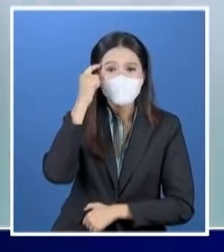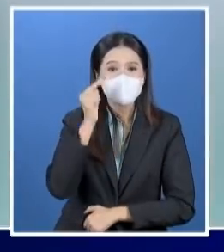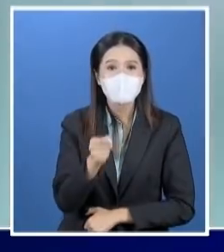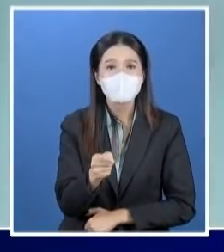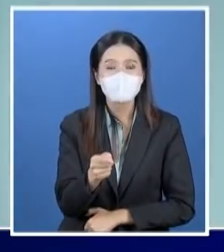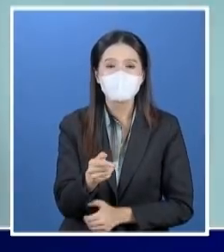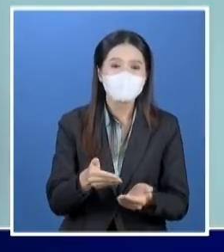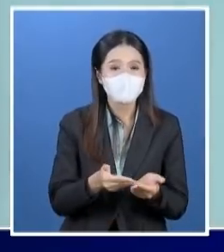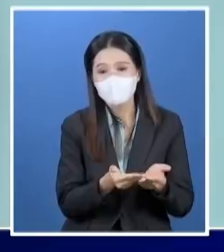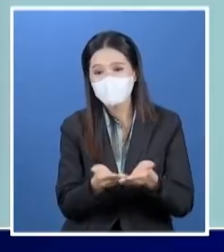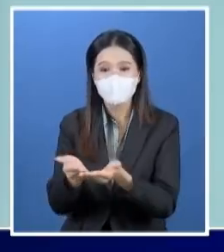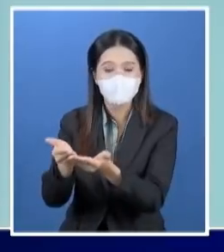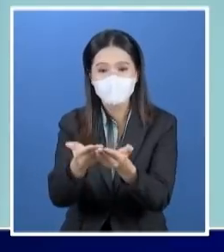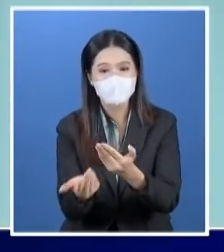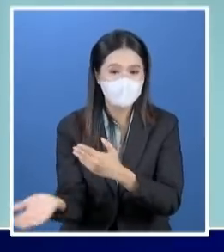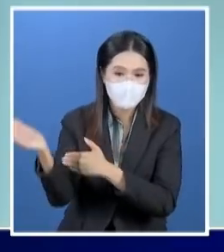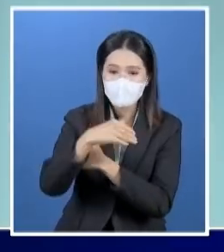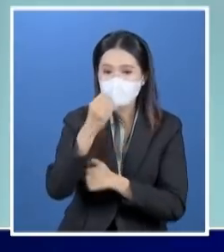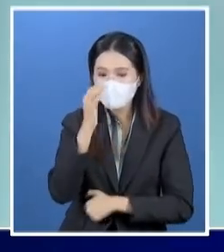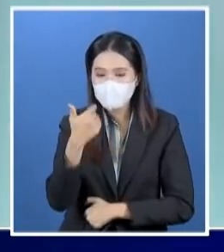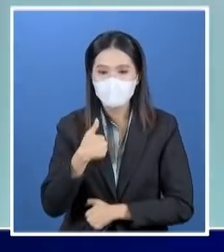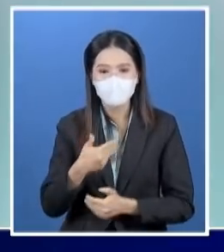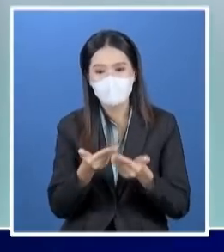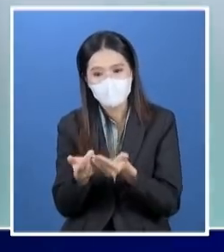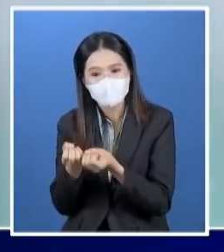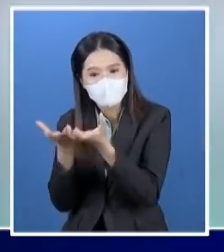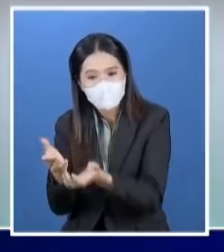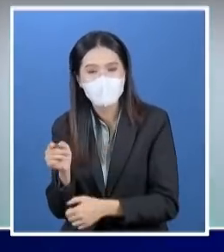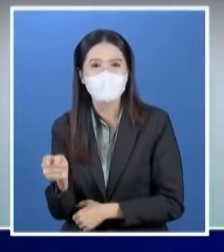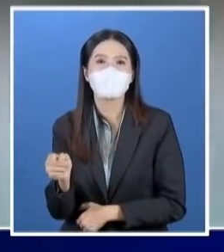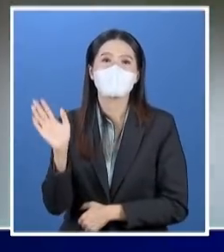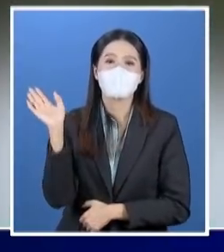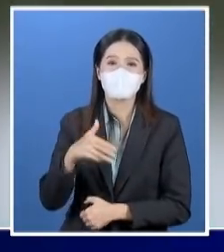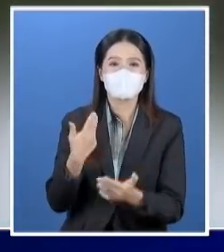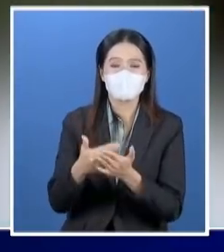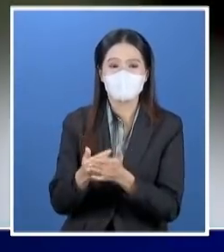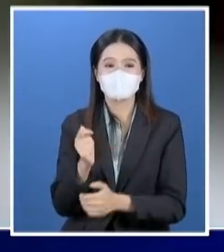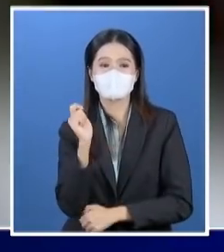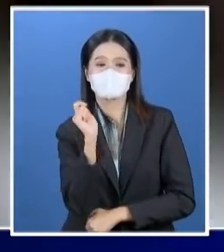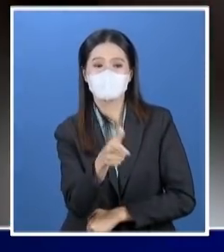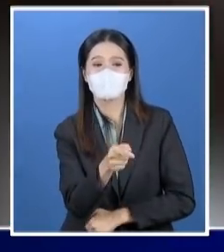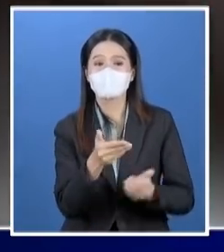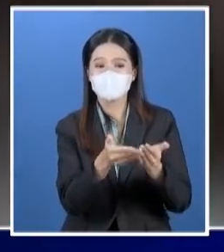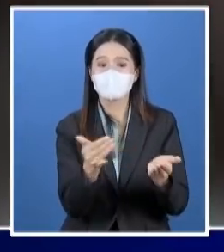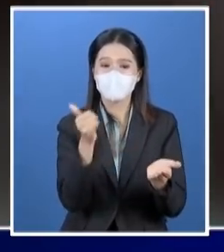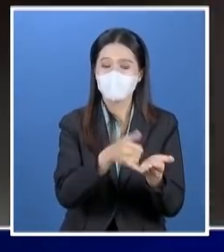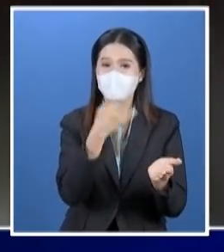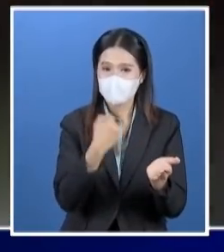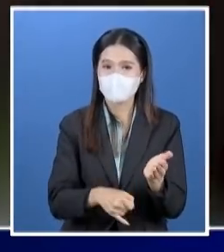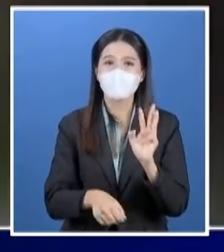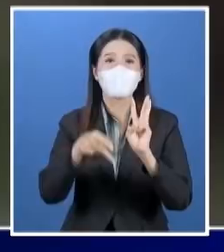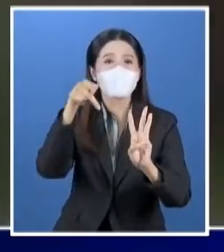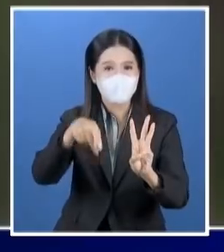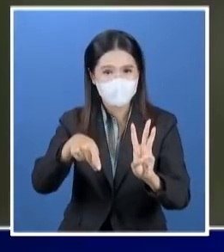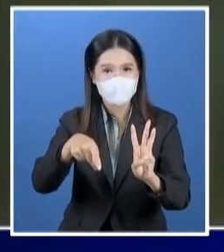ค่ะแล้วก็ล่องไปเลยทั้งวันอาหารอะไรก็ไม่ได้กินพอเขาพามาส่งกลายเป็นว่าต้องเสียเงินให้กับเรือลำที่เราขึ้นผิดไป